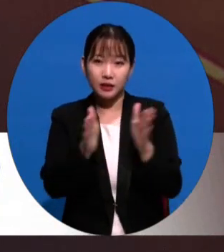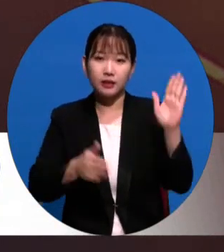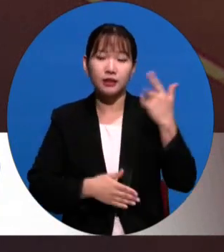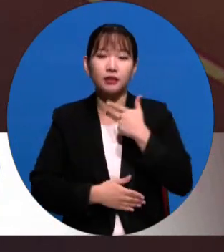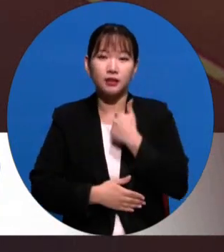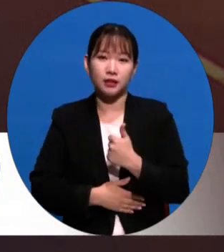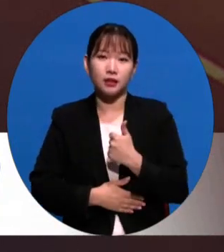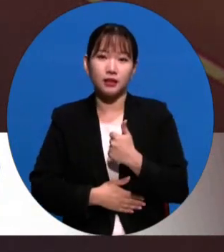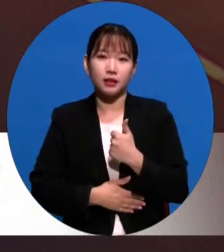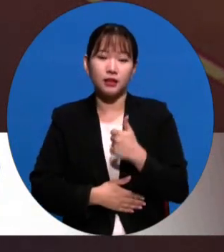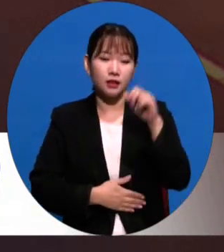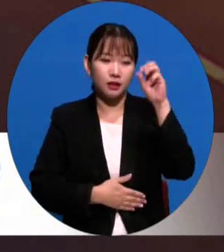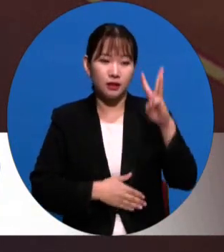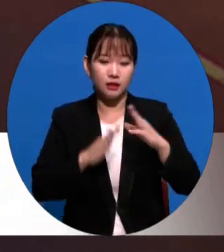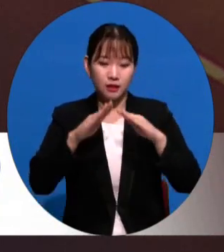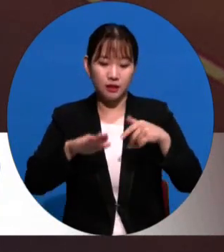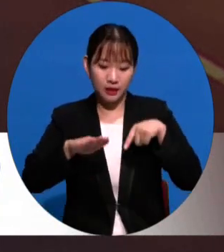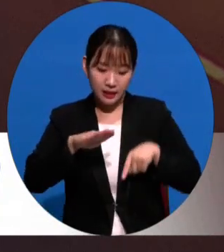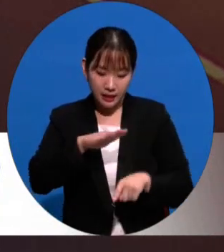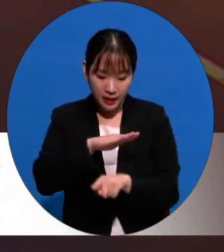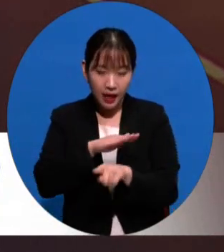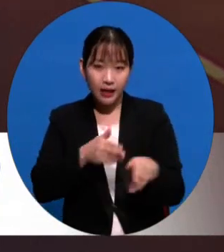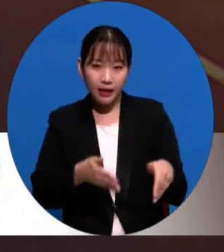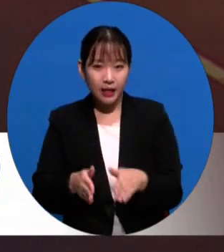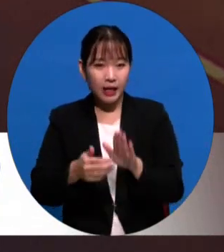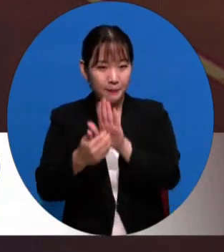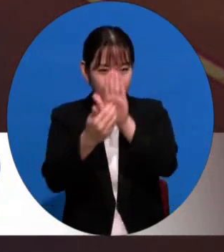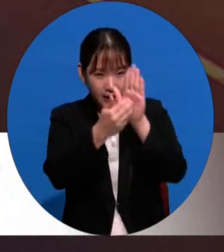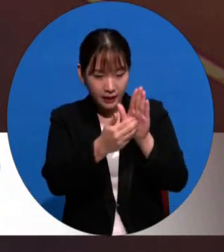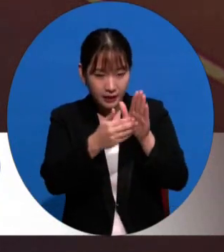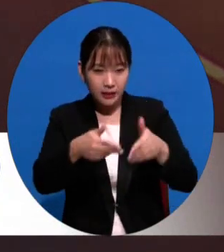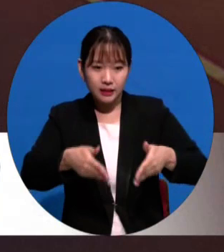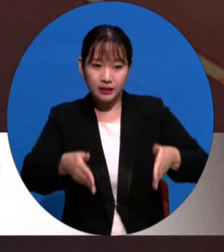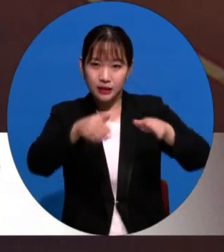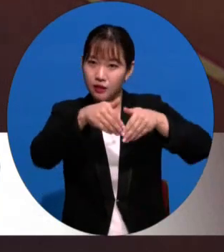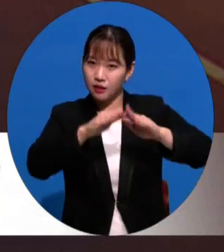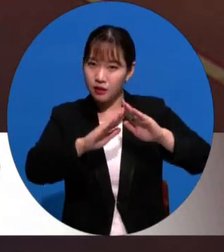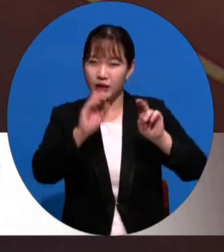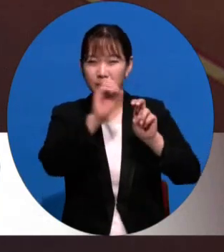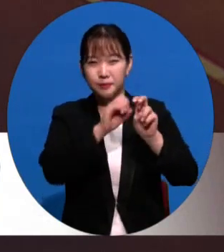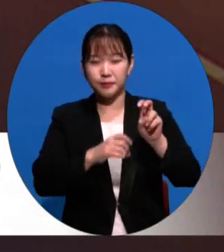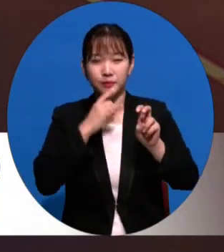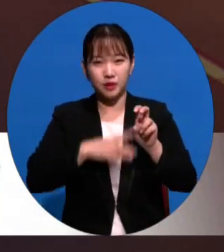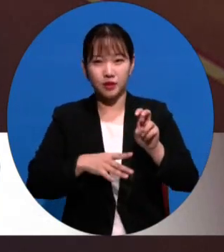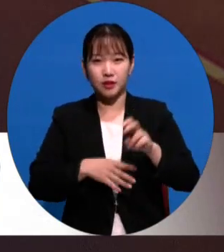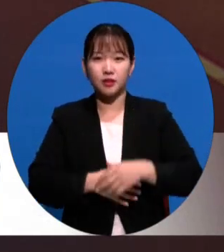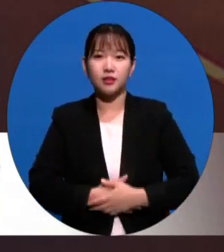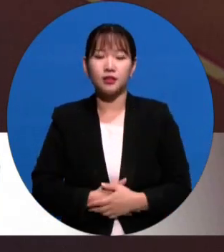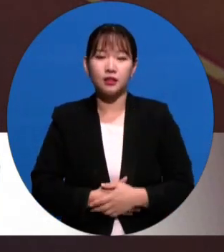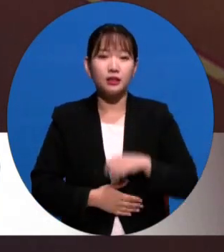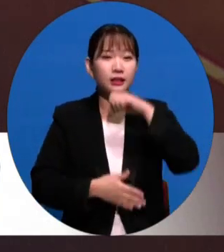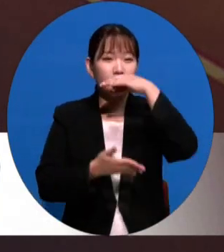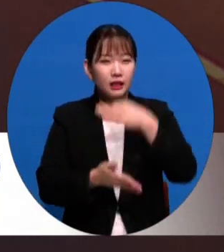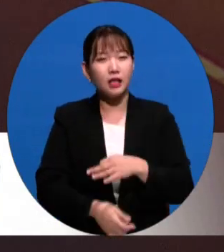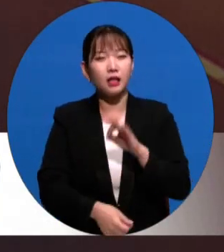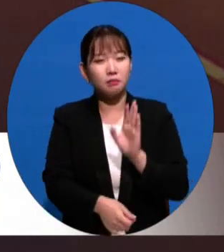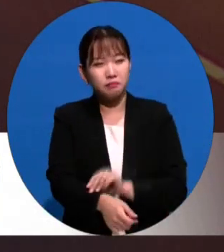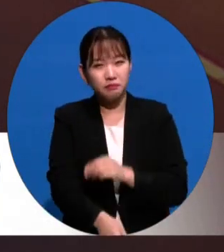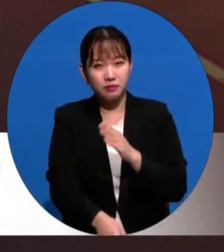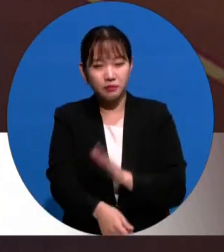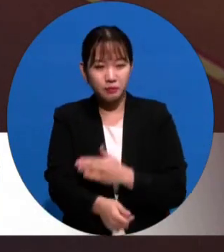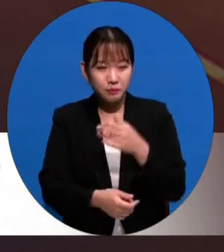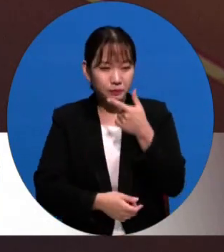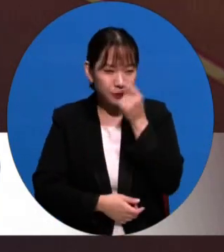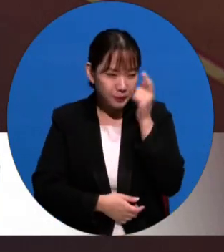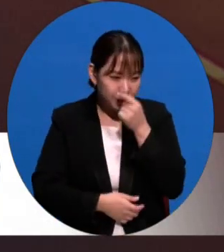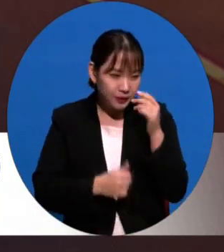추진됐었는데요. 광주 전남 지하차도의 차단 시설 설치율은 20%에 불과합니다. 예산 탓만하며 지자체들이